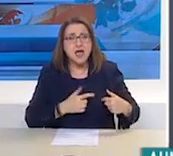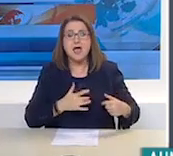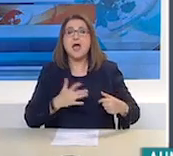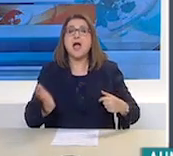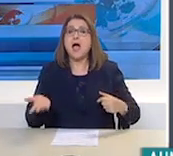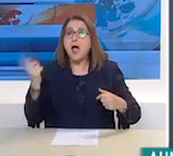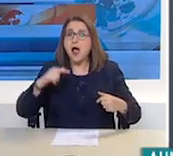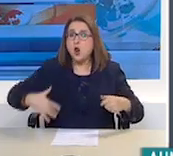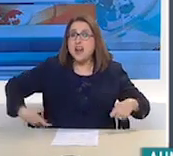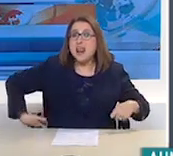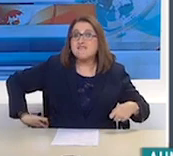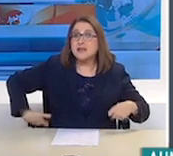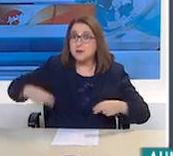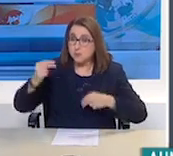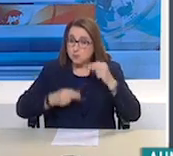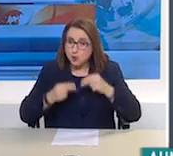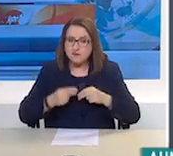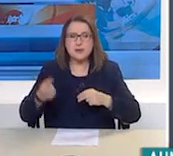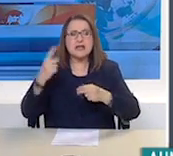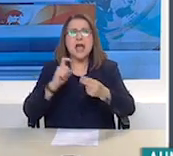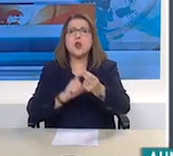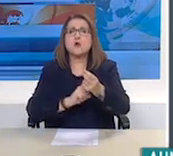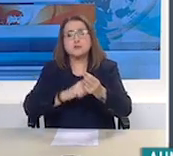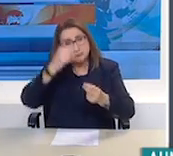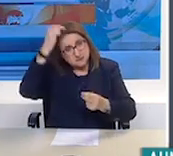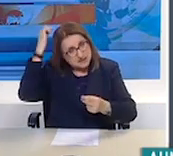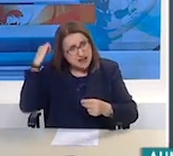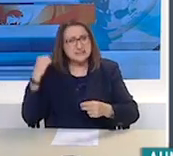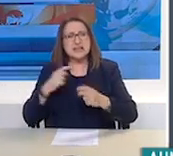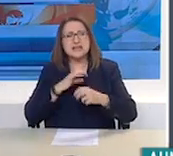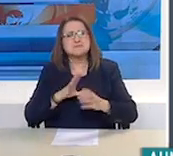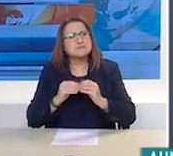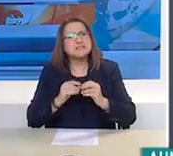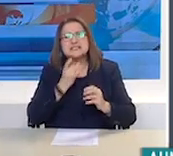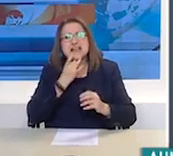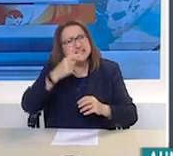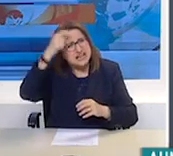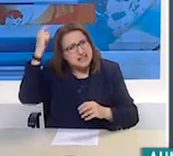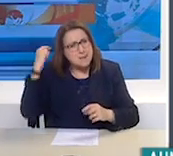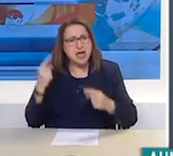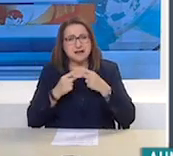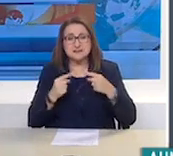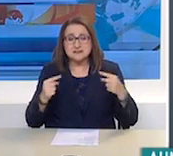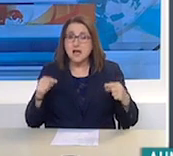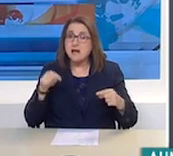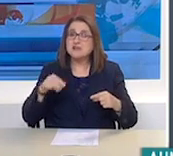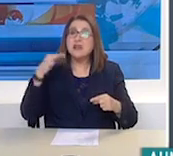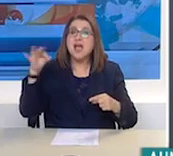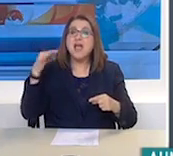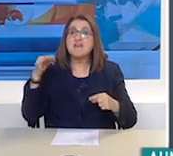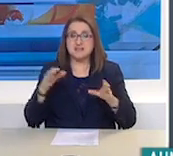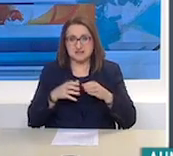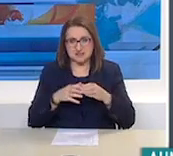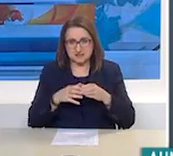ασθενείς με νεφρική ανεπάρκεια και χρόνιες νευρολογικές παύλα νευρομυϊκές παθήσεις. Βέβαια, οι νόσοι αυτές είναι πολύ